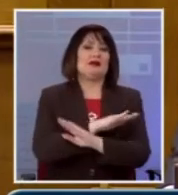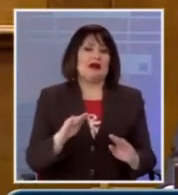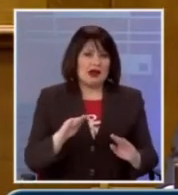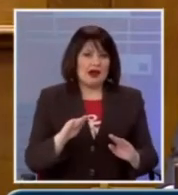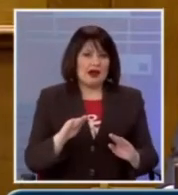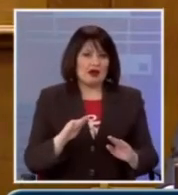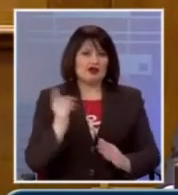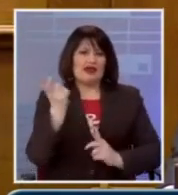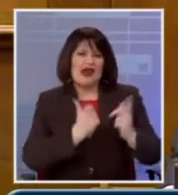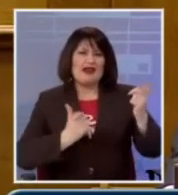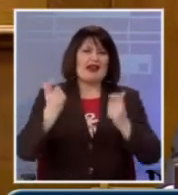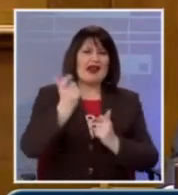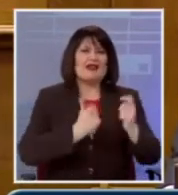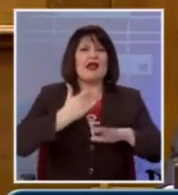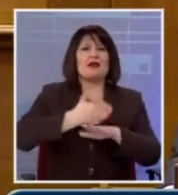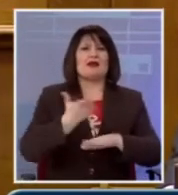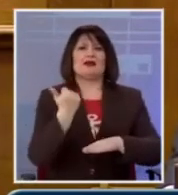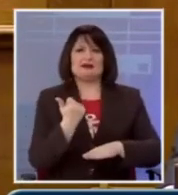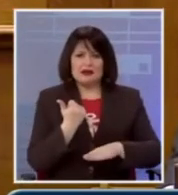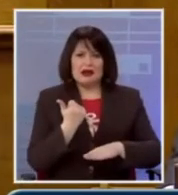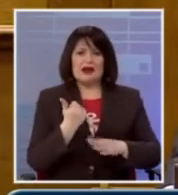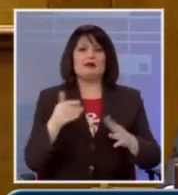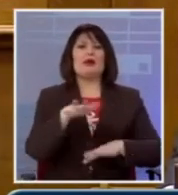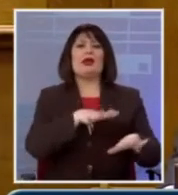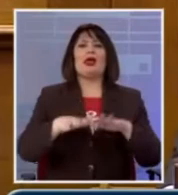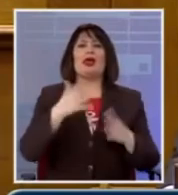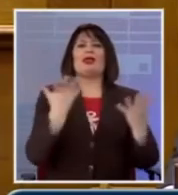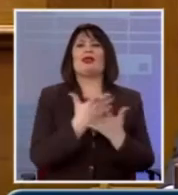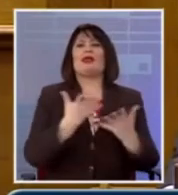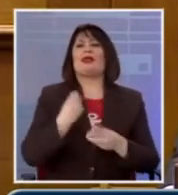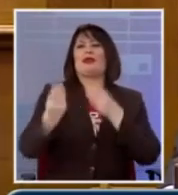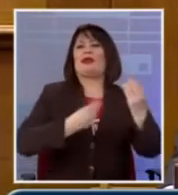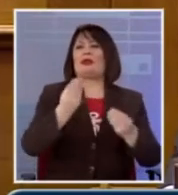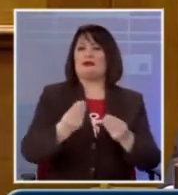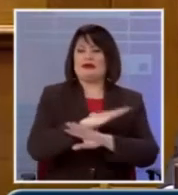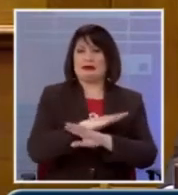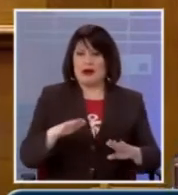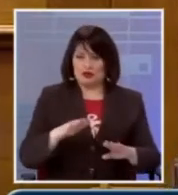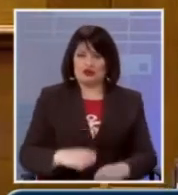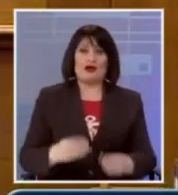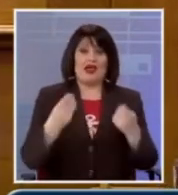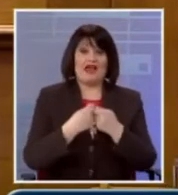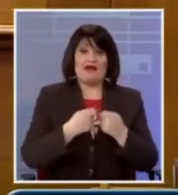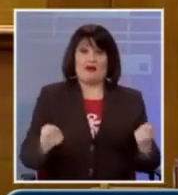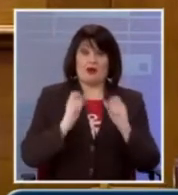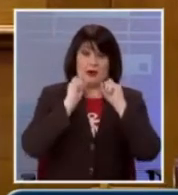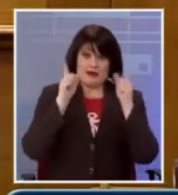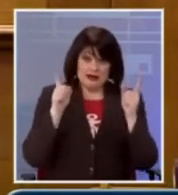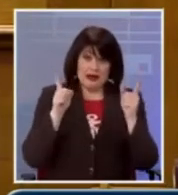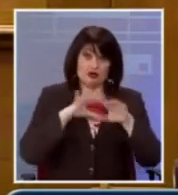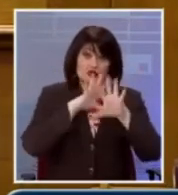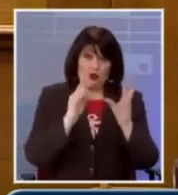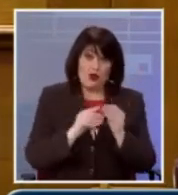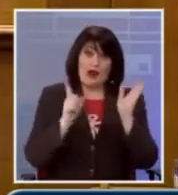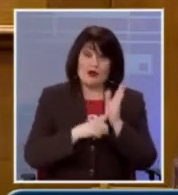με τα δάνεια άνευ εγγυήσεων και με αδιαφανείς όρους παραχώρησης. Εφαρμόζουμε επιτέλους όσα έχει